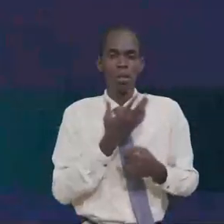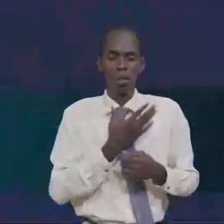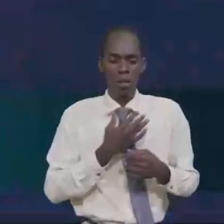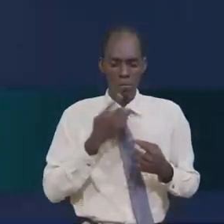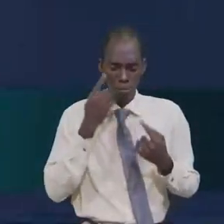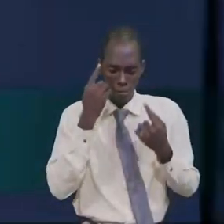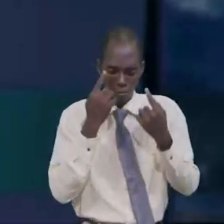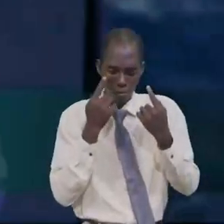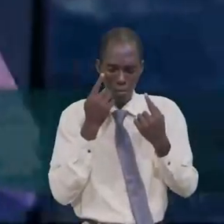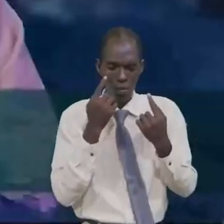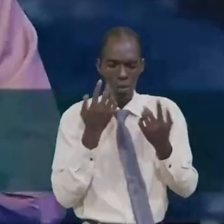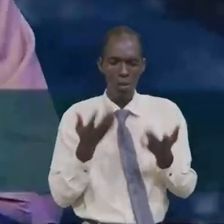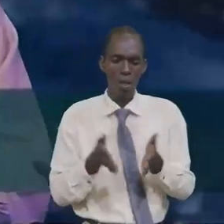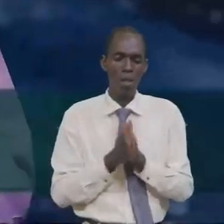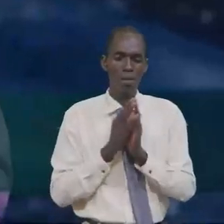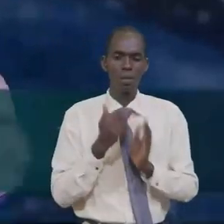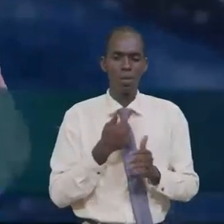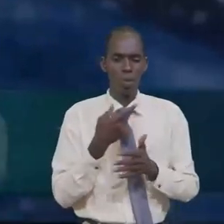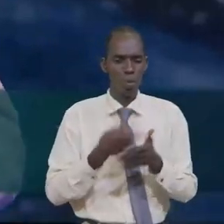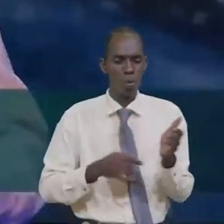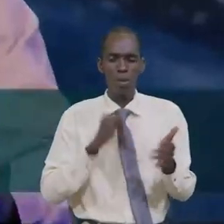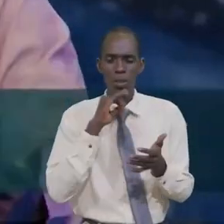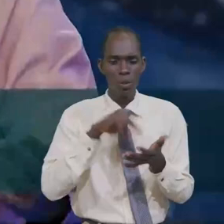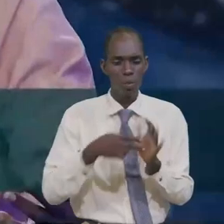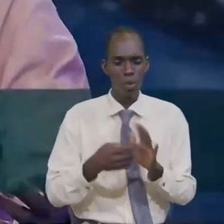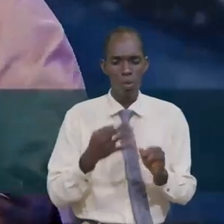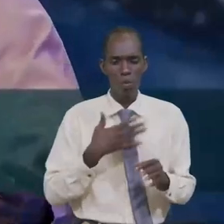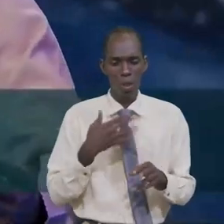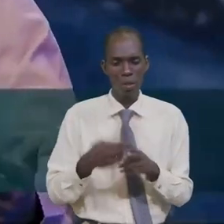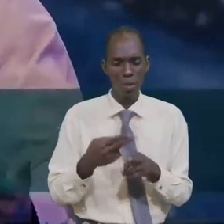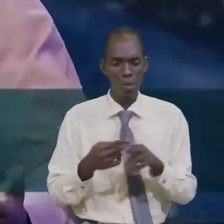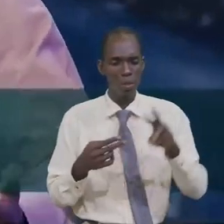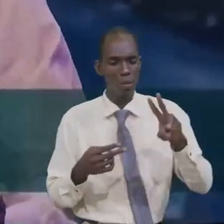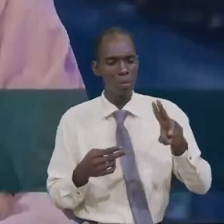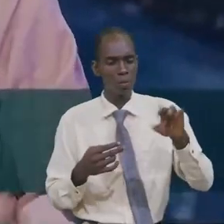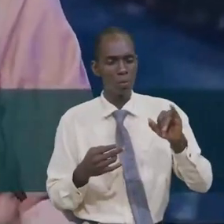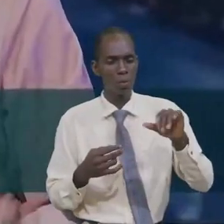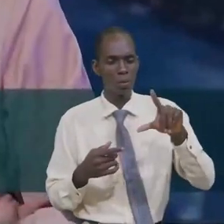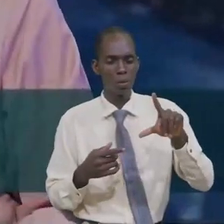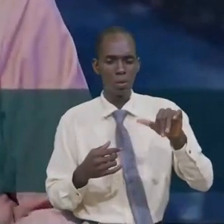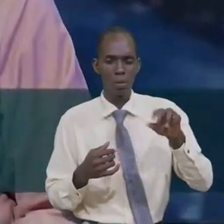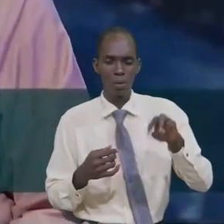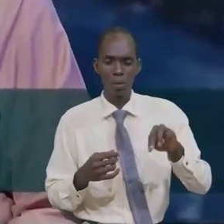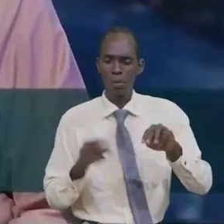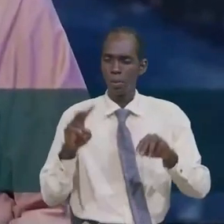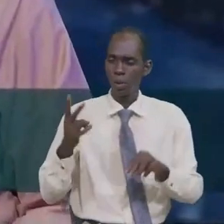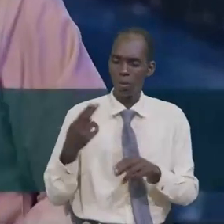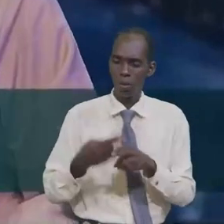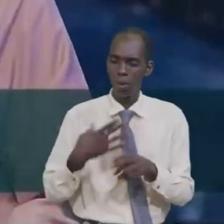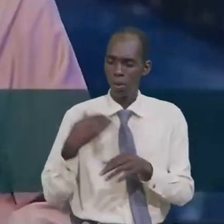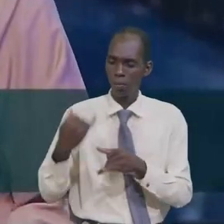et je me suis dit mais quel est le nom quel est le sang de mon nom mon quel est donc la leçon de mon nom et de mon